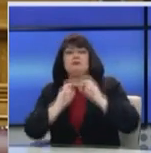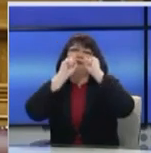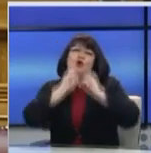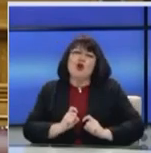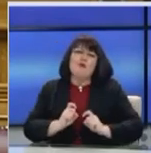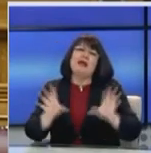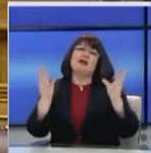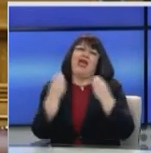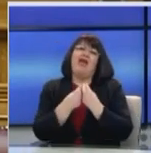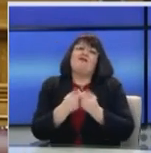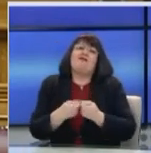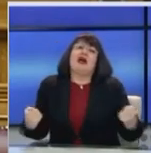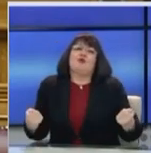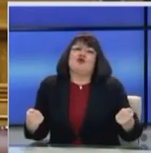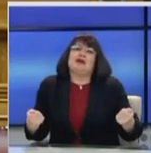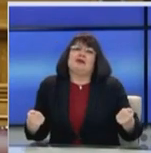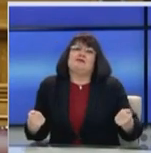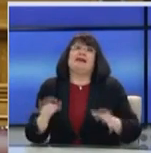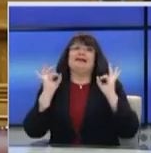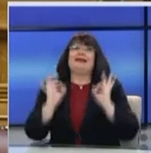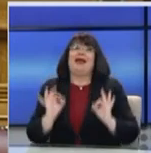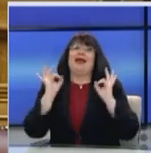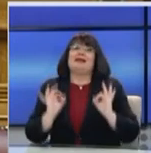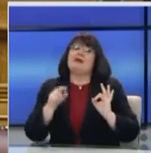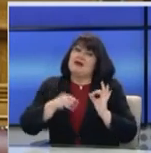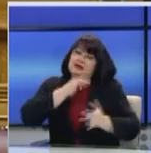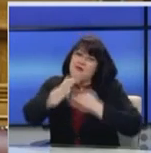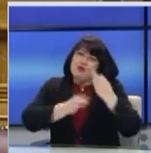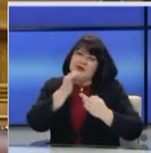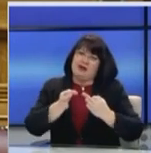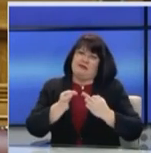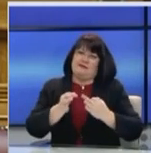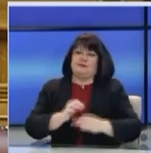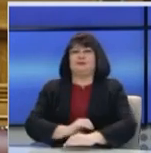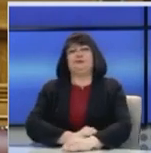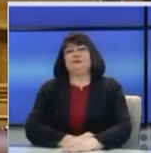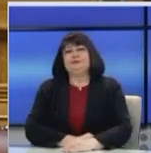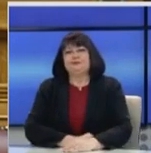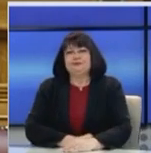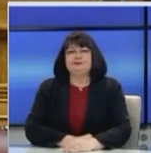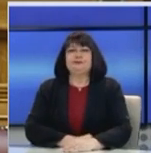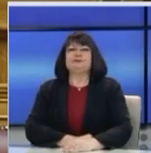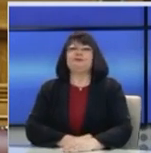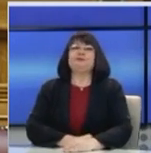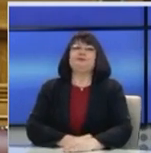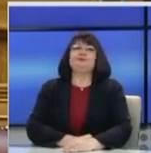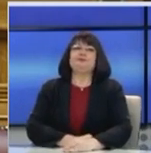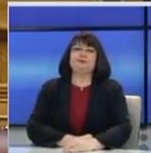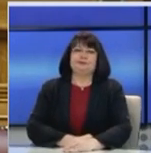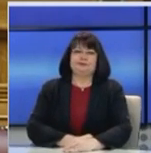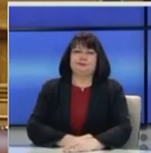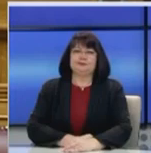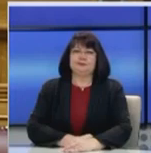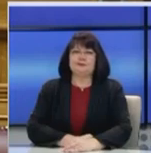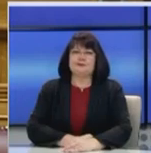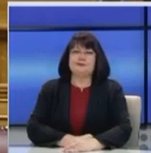είμαστε υποχρεωμένοι να την εφαρμόσουμε. Ήμασταν απολύτως συνεπείς με αυτά τα οποία είπαμε. Και αυτά κάνουμε αυτή τη στιγμή. Είπατε